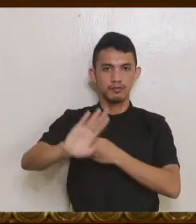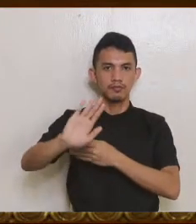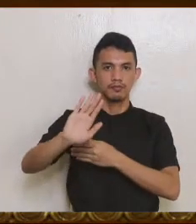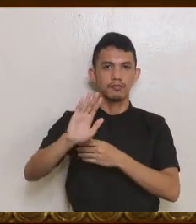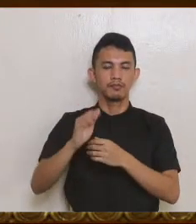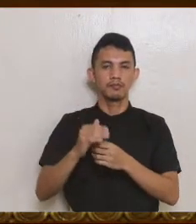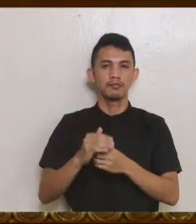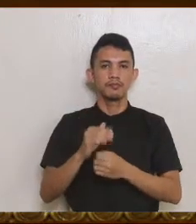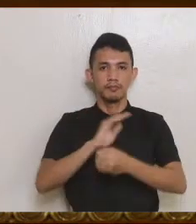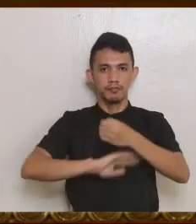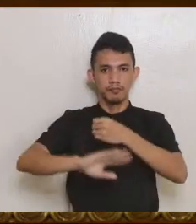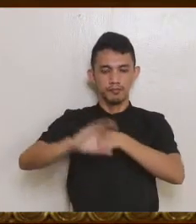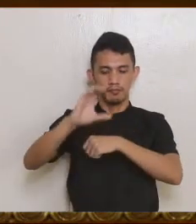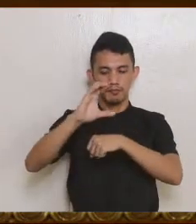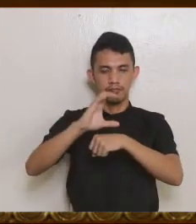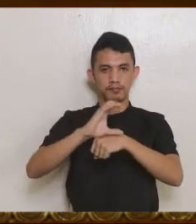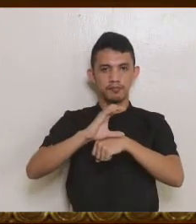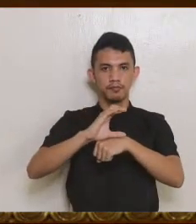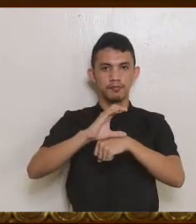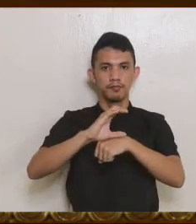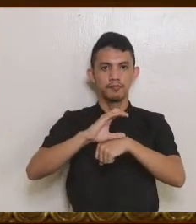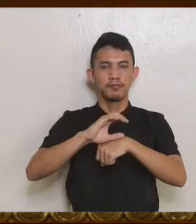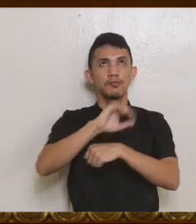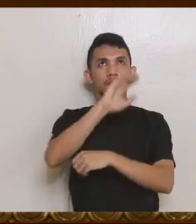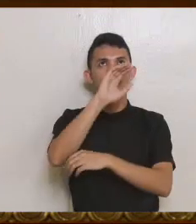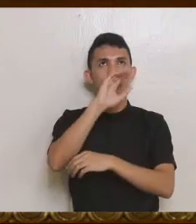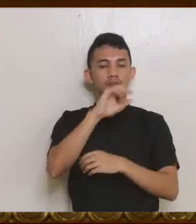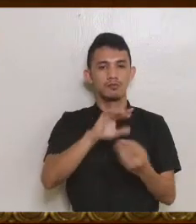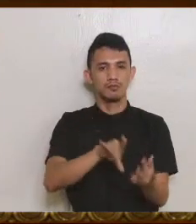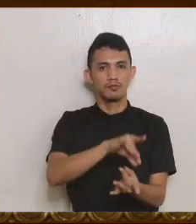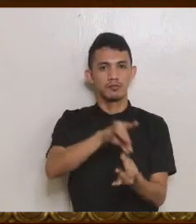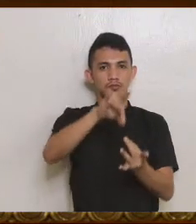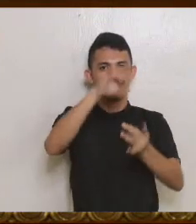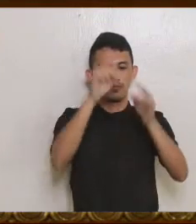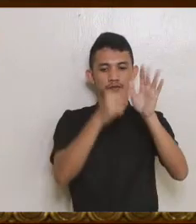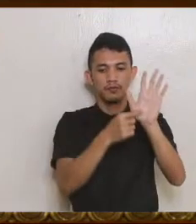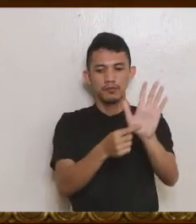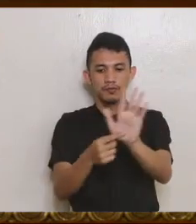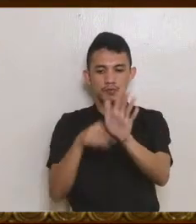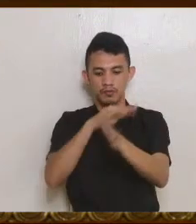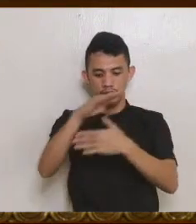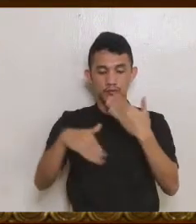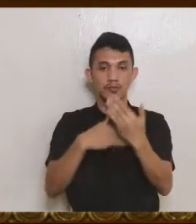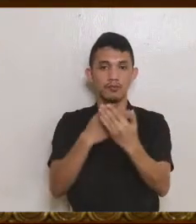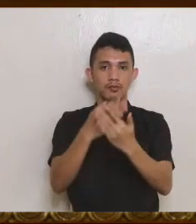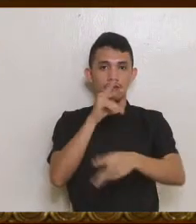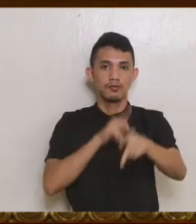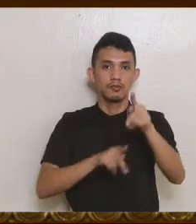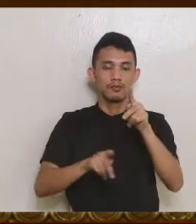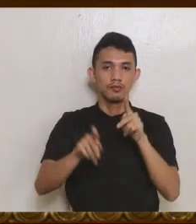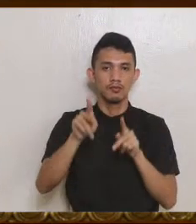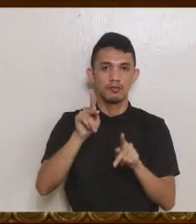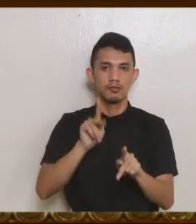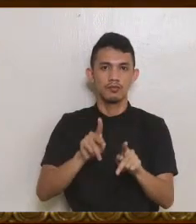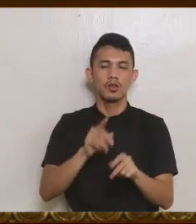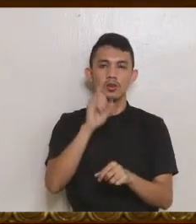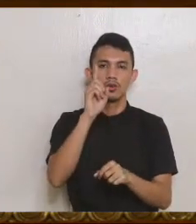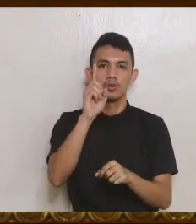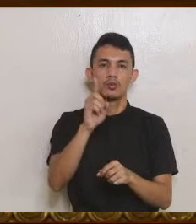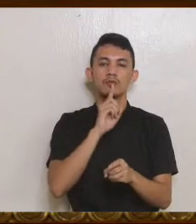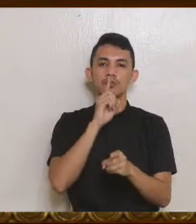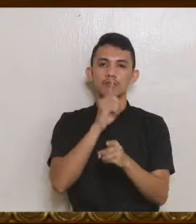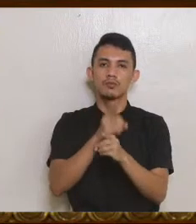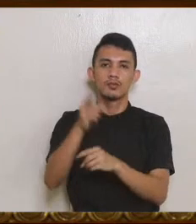nahimugso nga simbahan, gipadayag sa imong espiritu ngadto sa tanang katawhan, ang usa og matuod nga